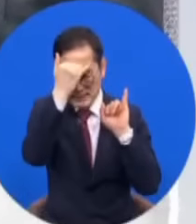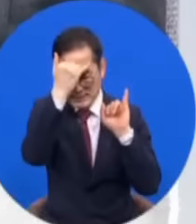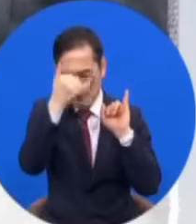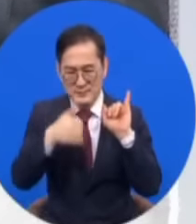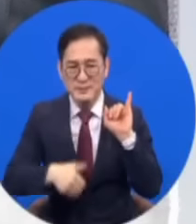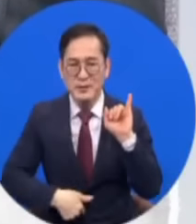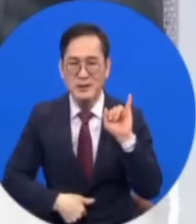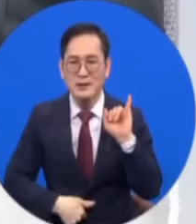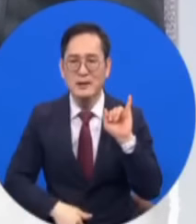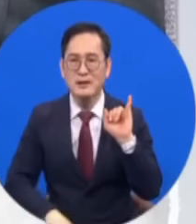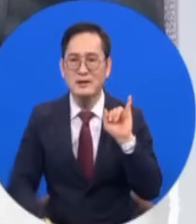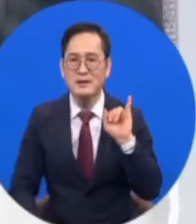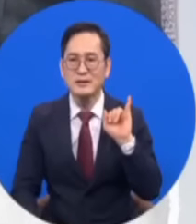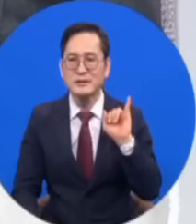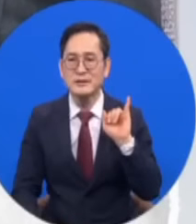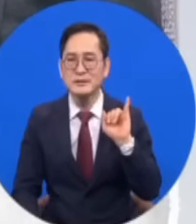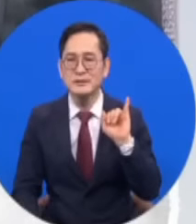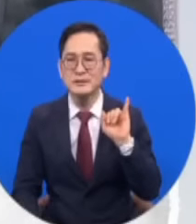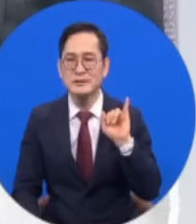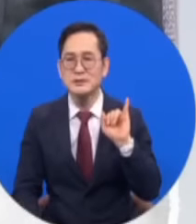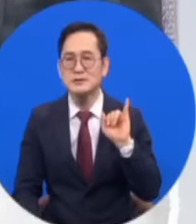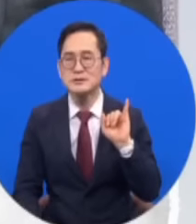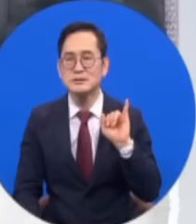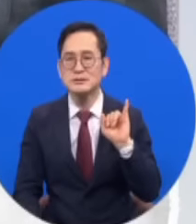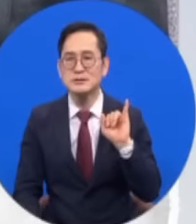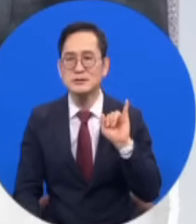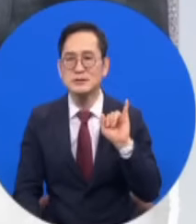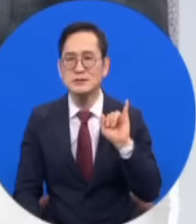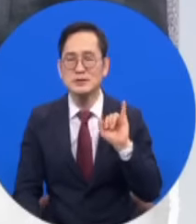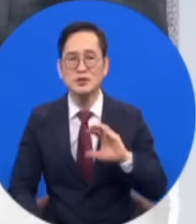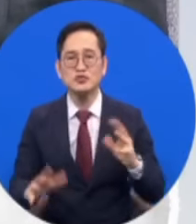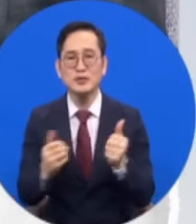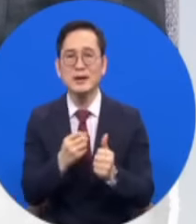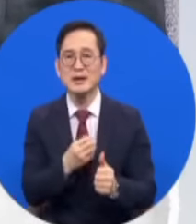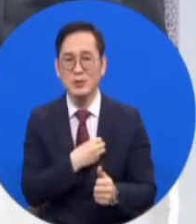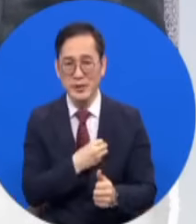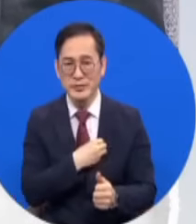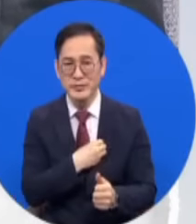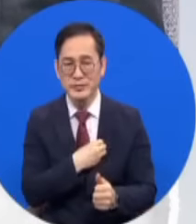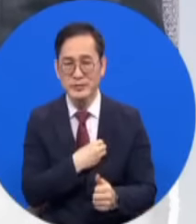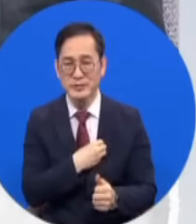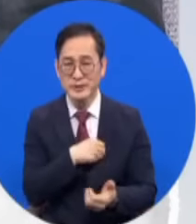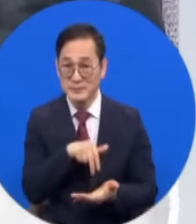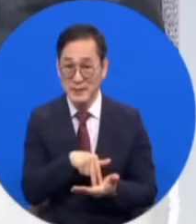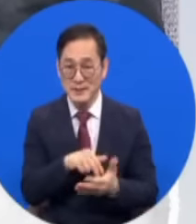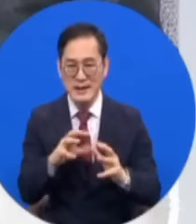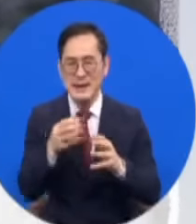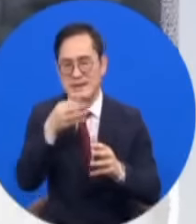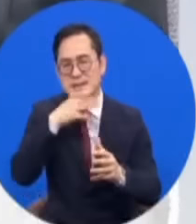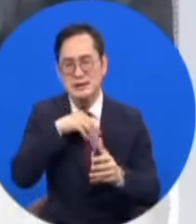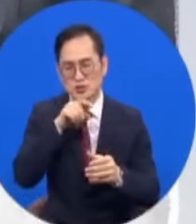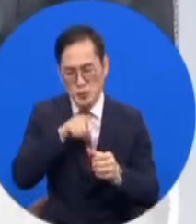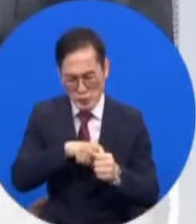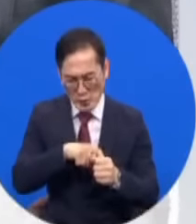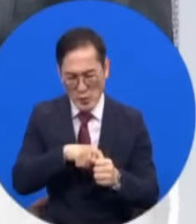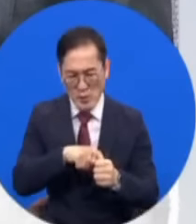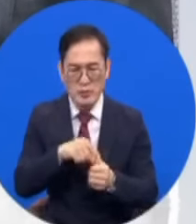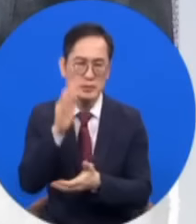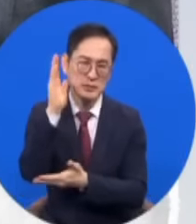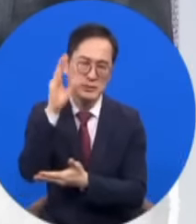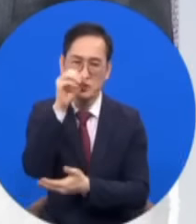상임을 하든 어떤 우리나라의 국회의원이라면 기본적으로 국익을 중심에 두고 해야